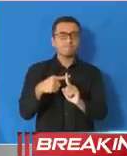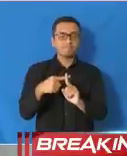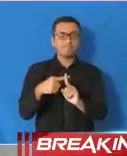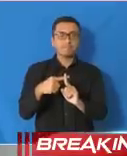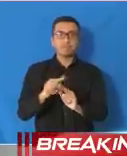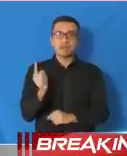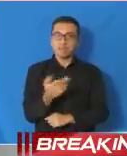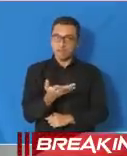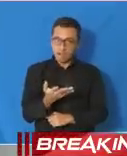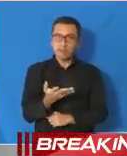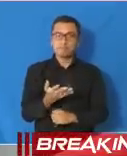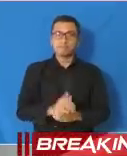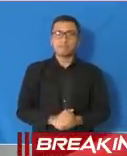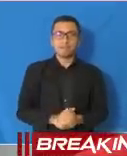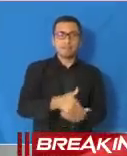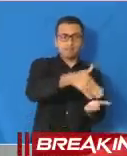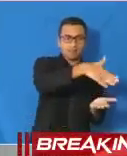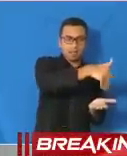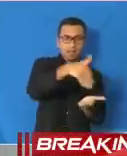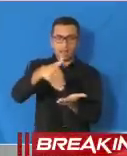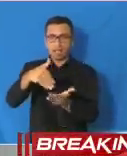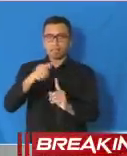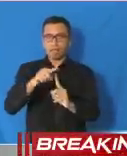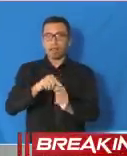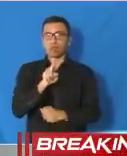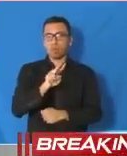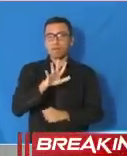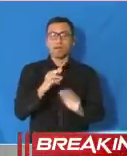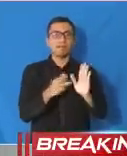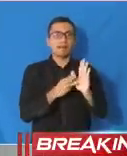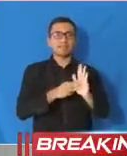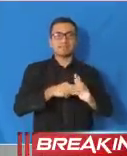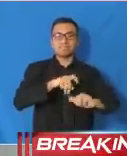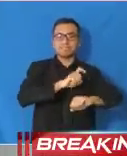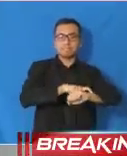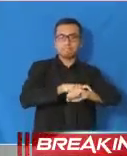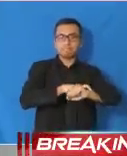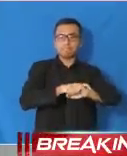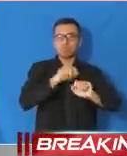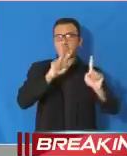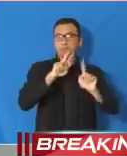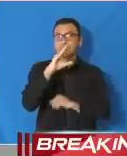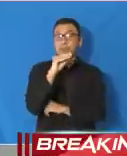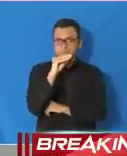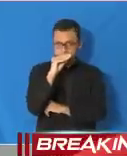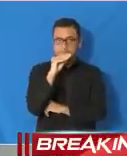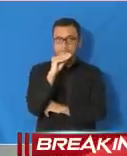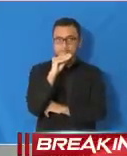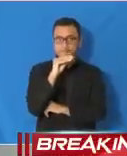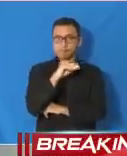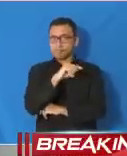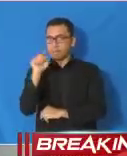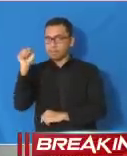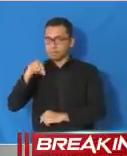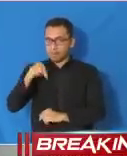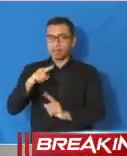dari pencatatan sejak tanggal 25 Maret pukul 12.00 WIB sampai